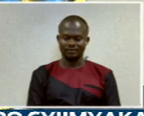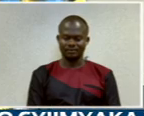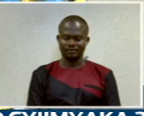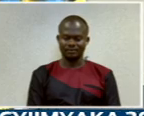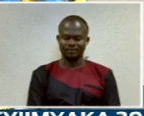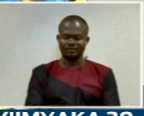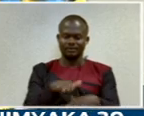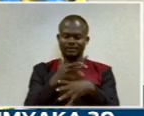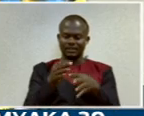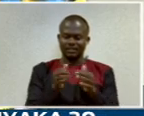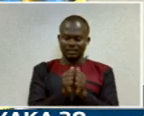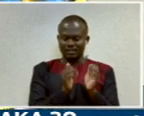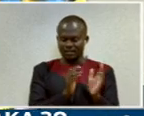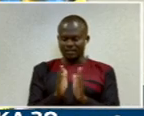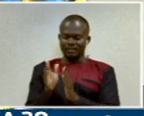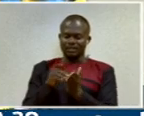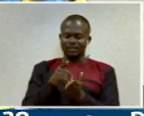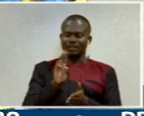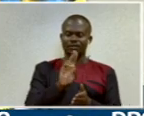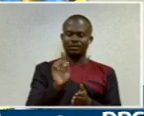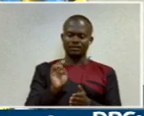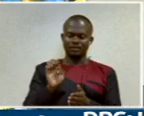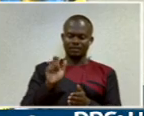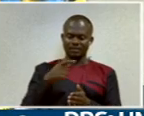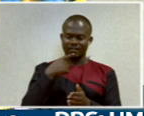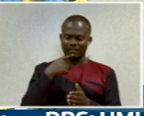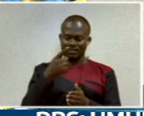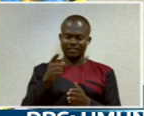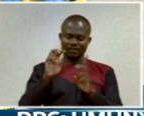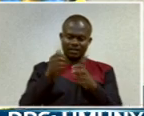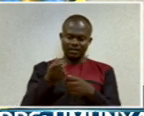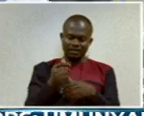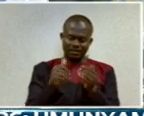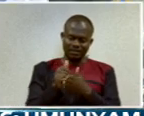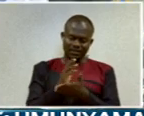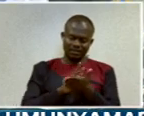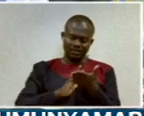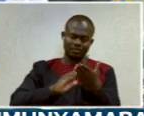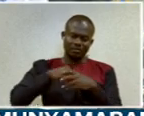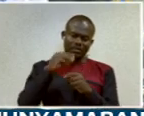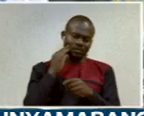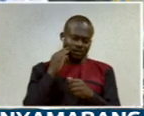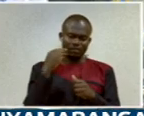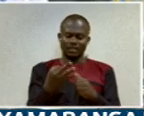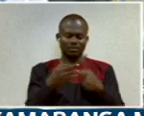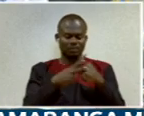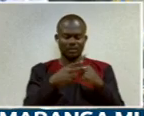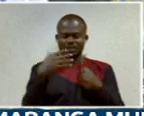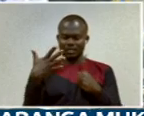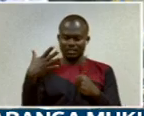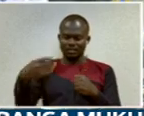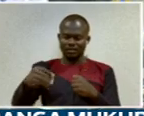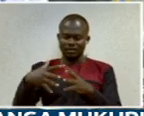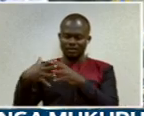Minisitiri w'imari n'igenamigambi Dr. Uzie Ndagijimana yavuze ko aya mafaranga ari igice kimwe muri miliyoni 375 z'amadolari ya